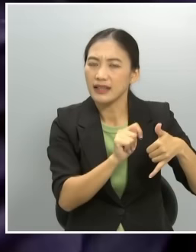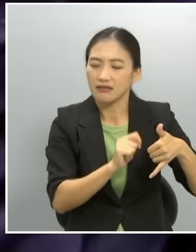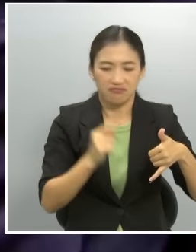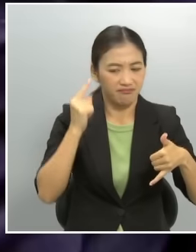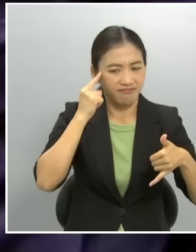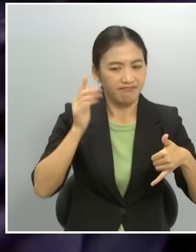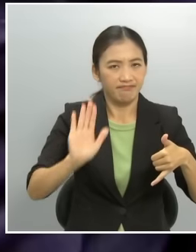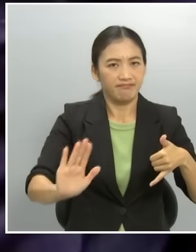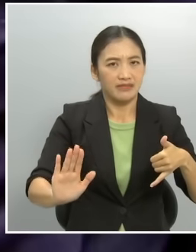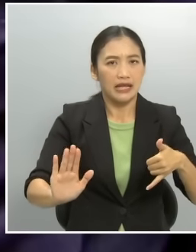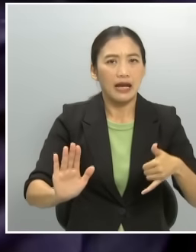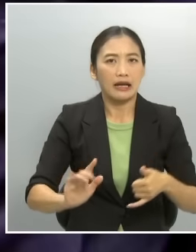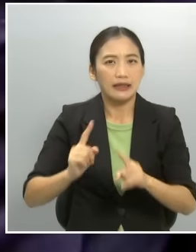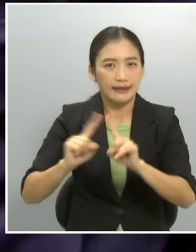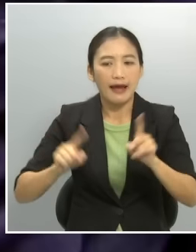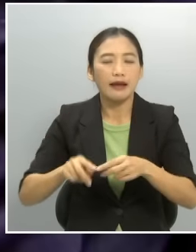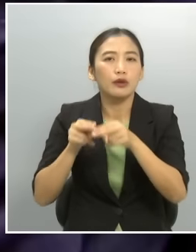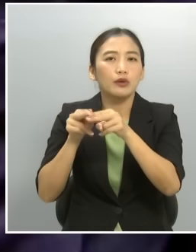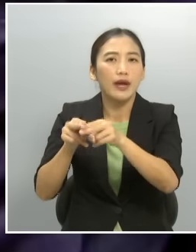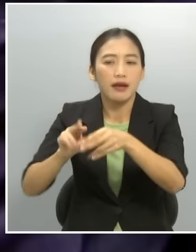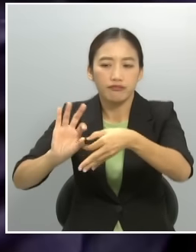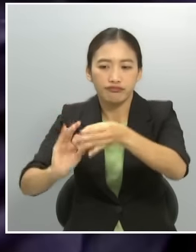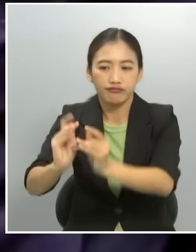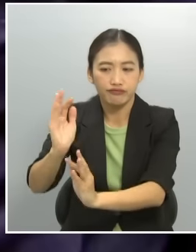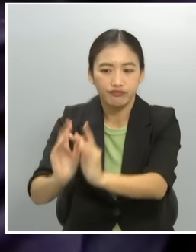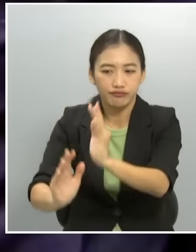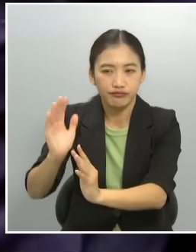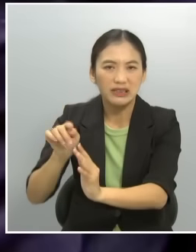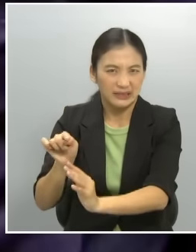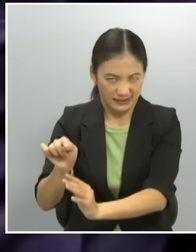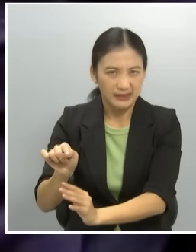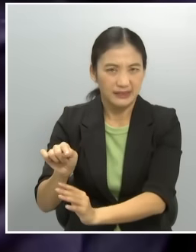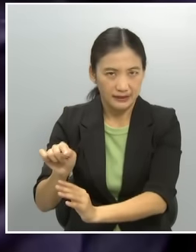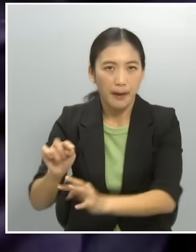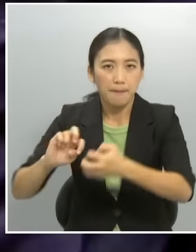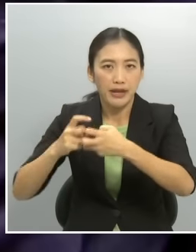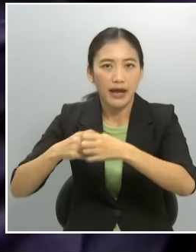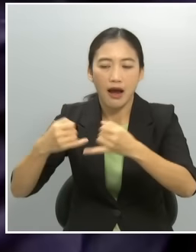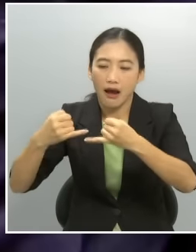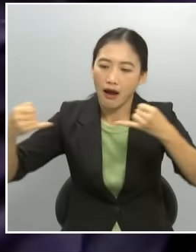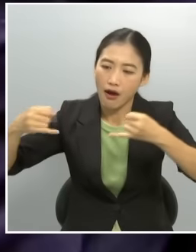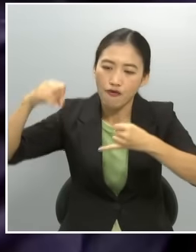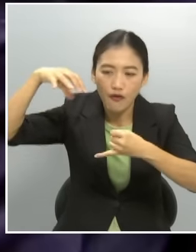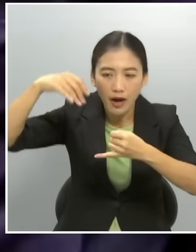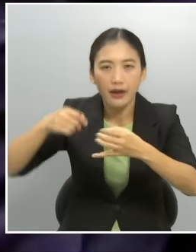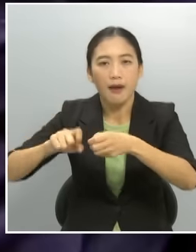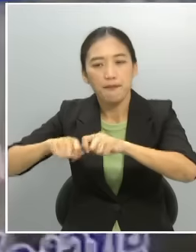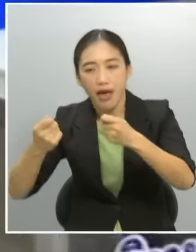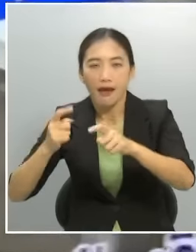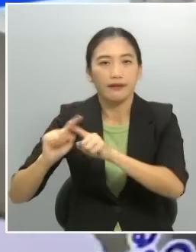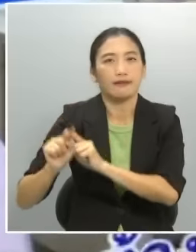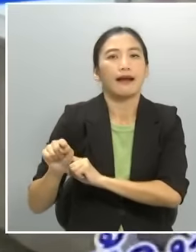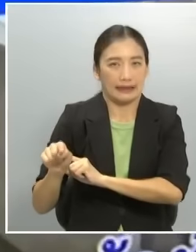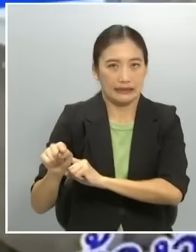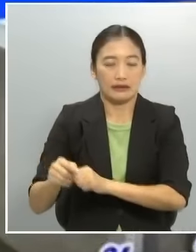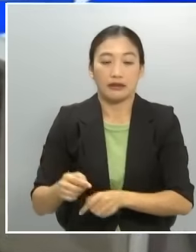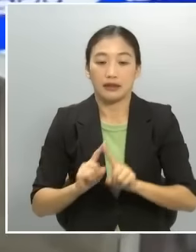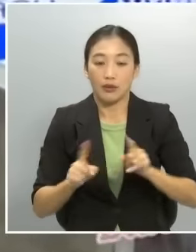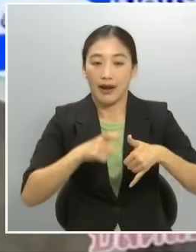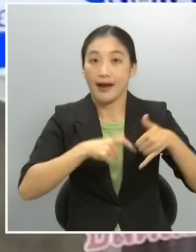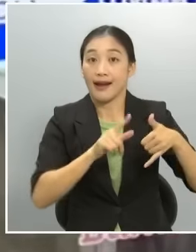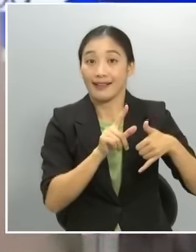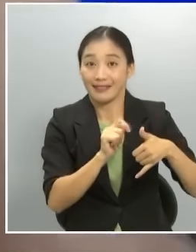างเพลิงแต่ไปลักทรัพย์ในจ้างเนี่ยอันเนี้ยของจริงล่าสุดครับเมื่อช่วงเช้าที่ผ่านมาครับตำรวจสน.บางนาก็คุมตัวใน